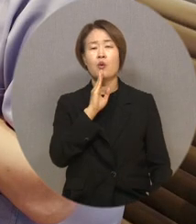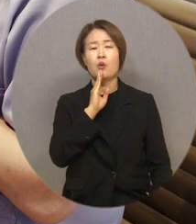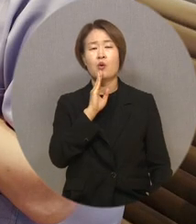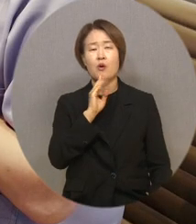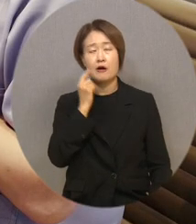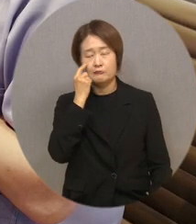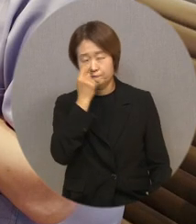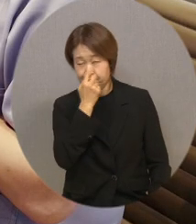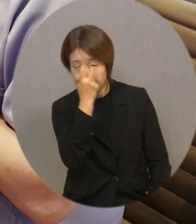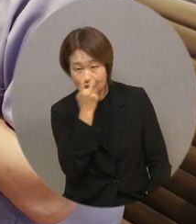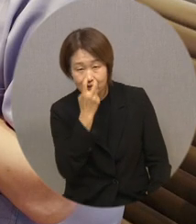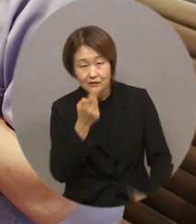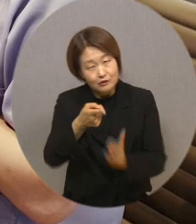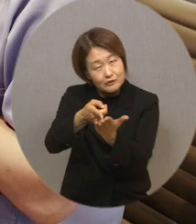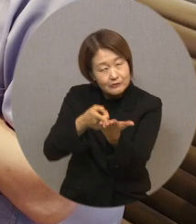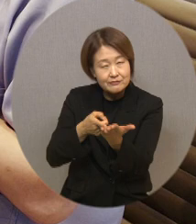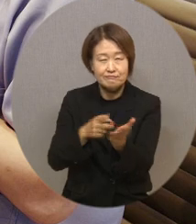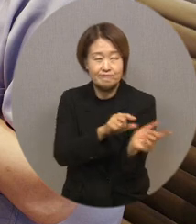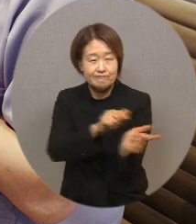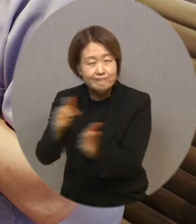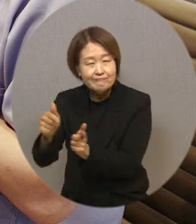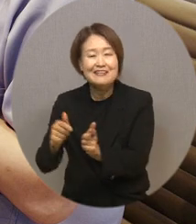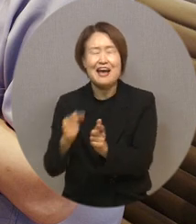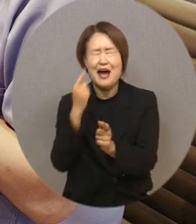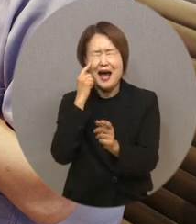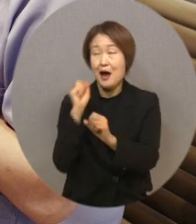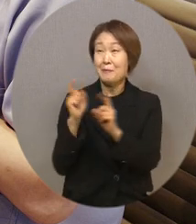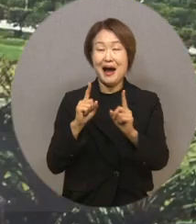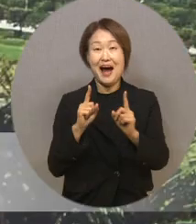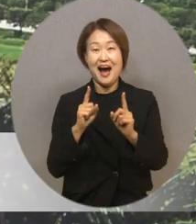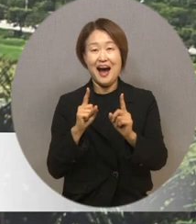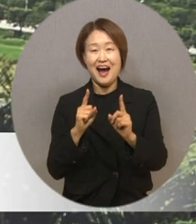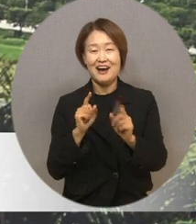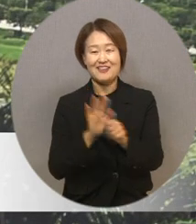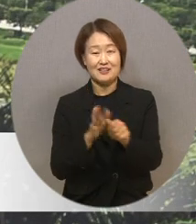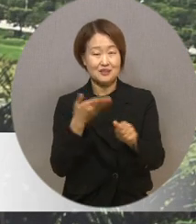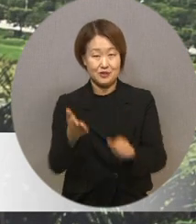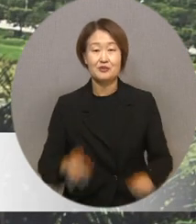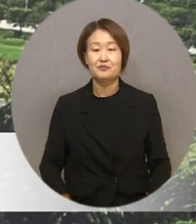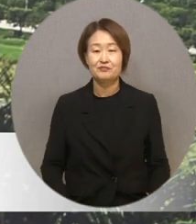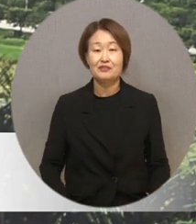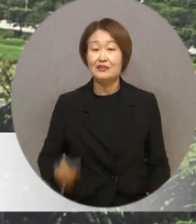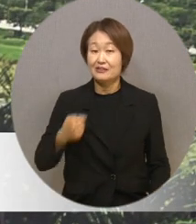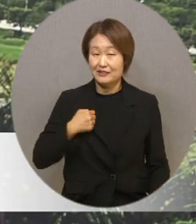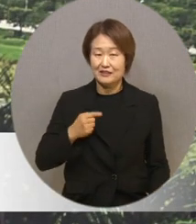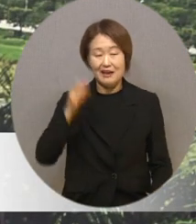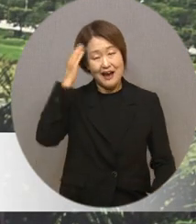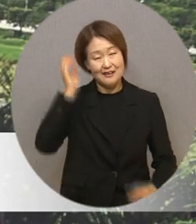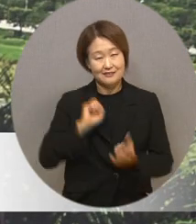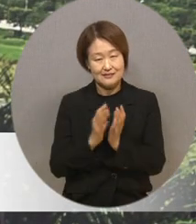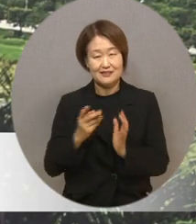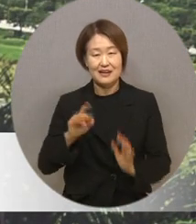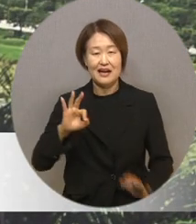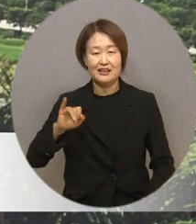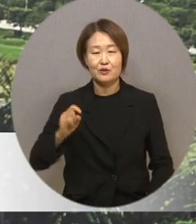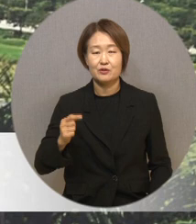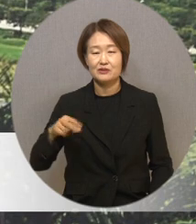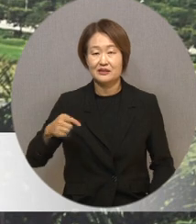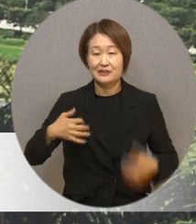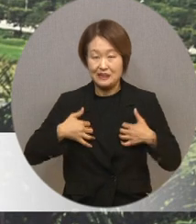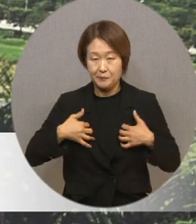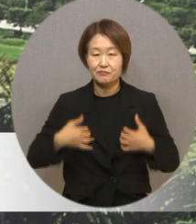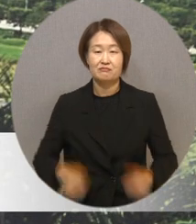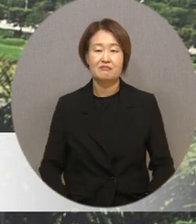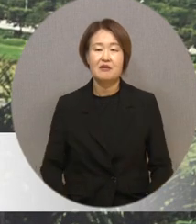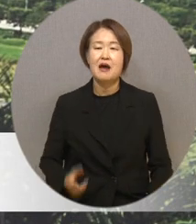안과 검진, 시술, 수술로 시력을 찾아주었습니다. 무궁화 라이온스 클럽에서는 원데이 펍을